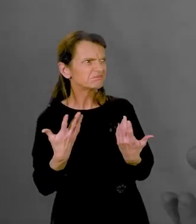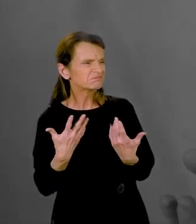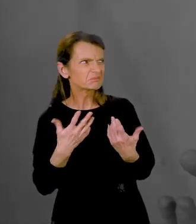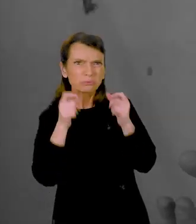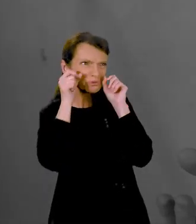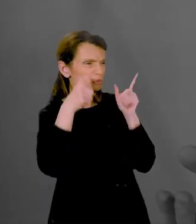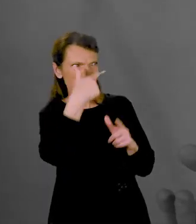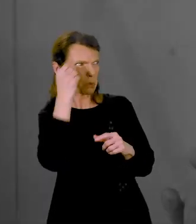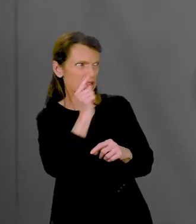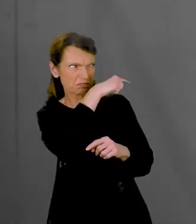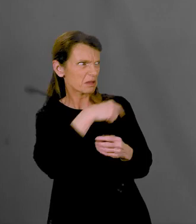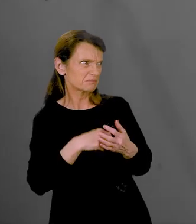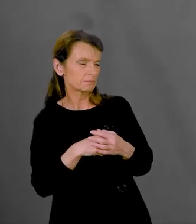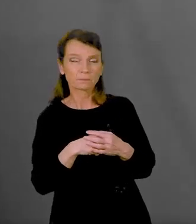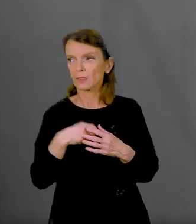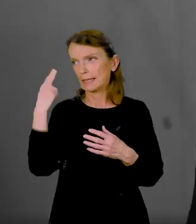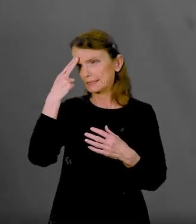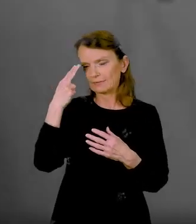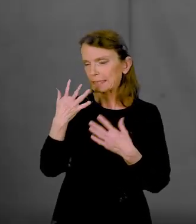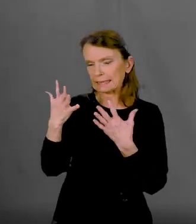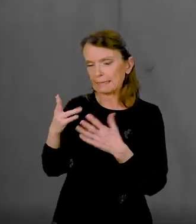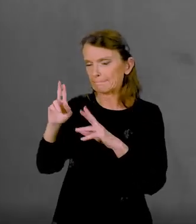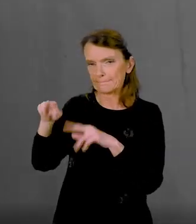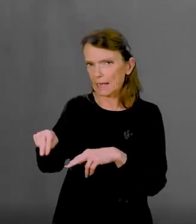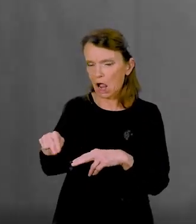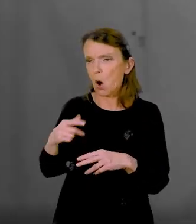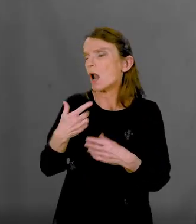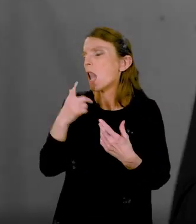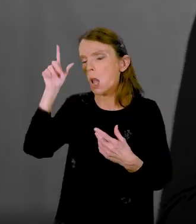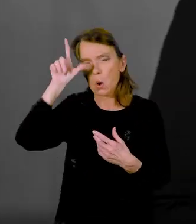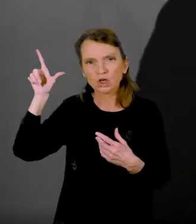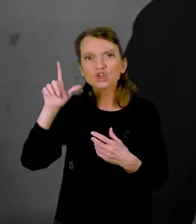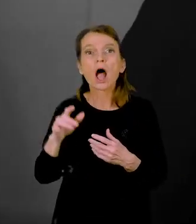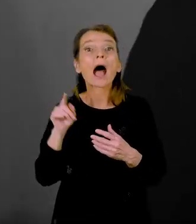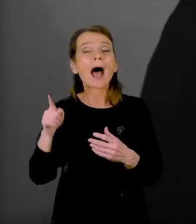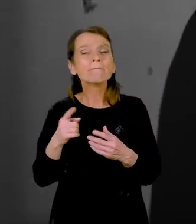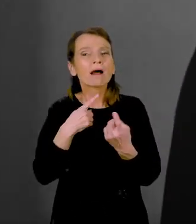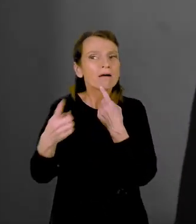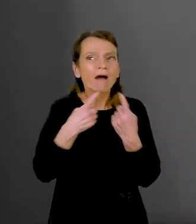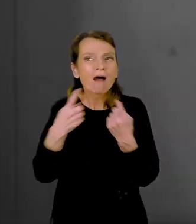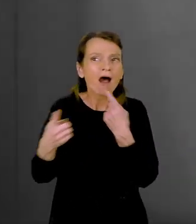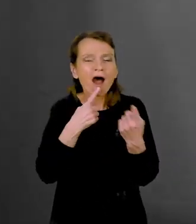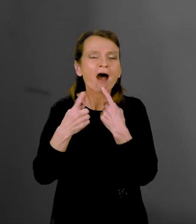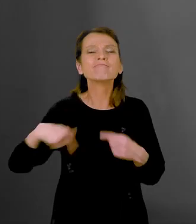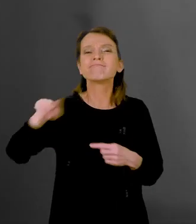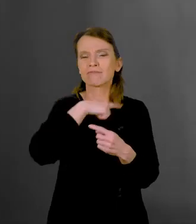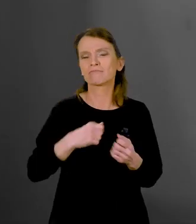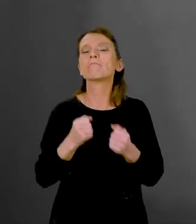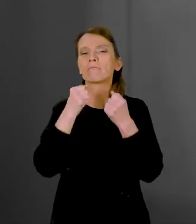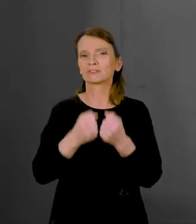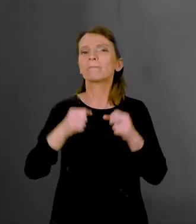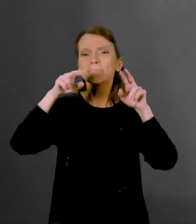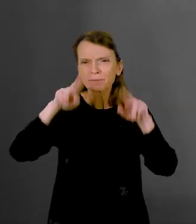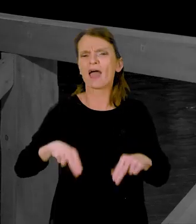ljudje verjetno, ne? No ja, seveda ni imel prav, logično. Ampak čez pogovor smo postali, to pravi, friendly, bi človek